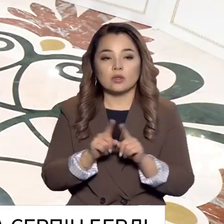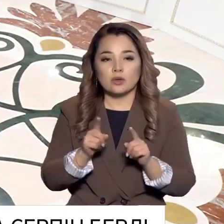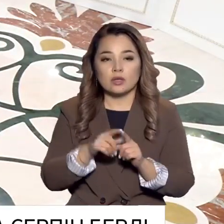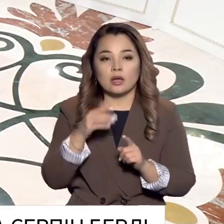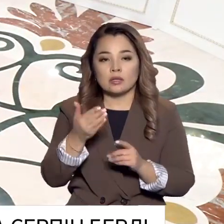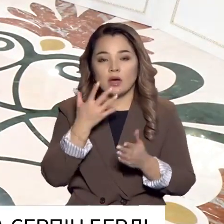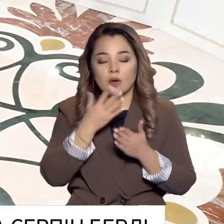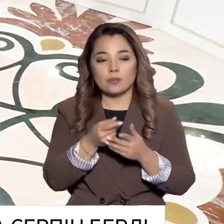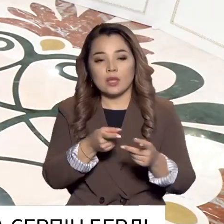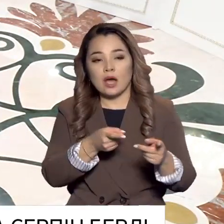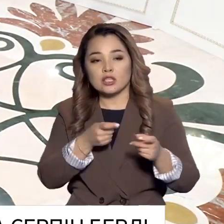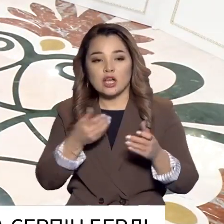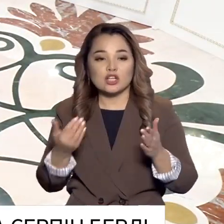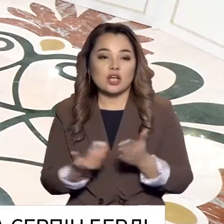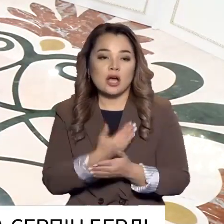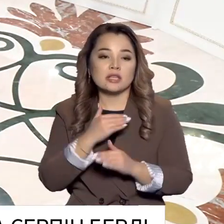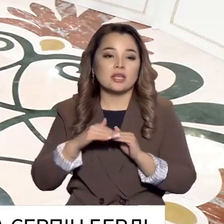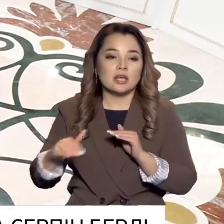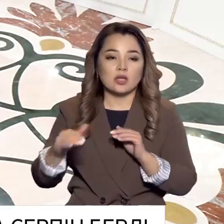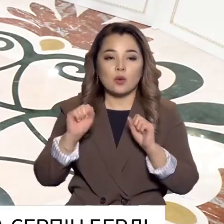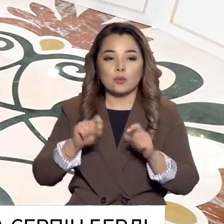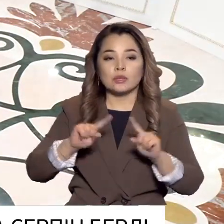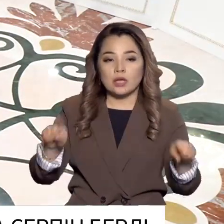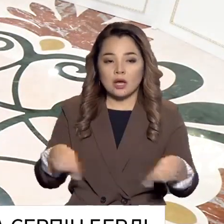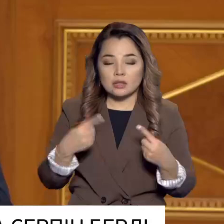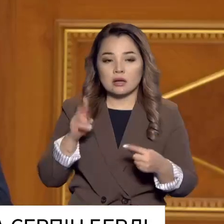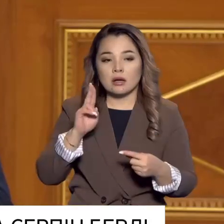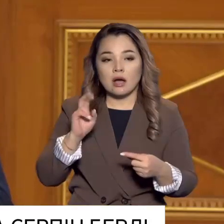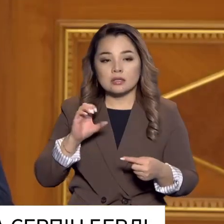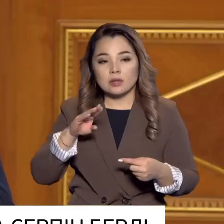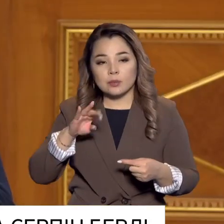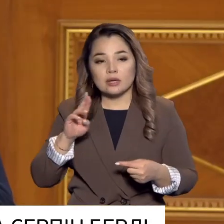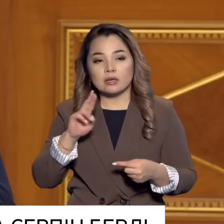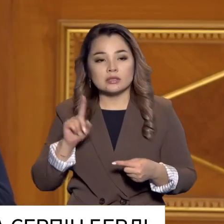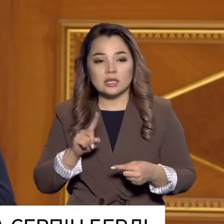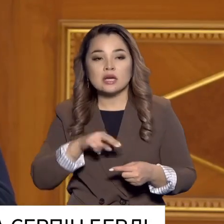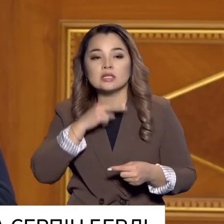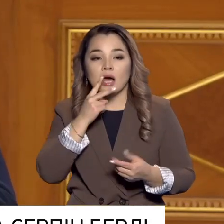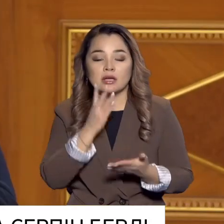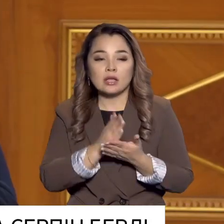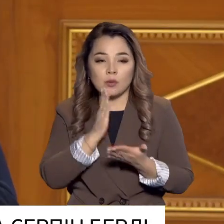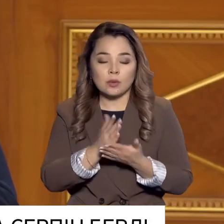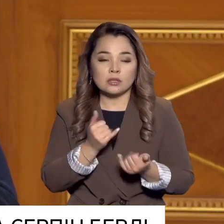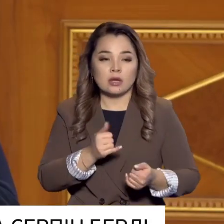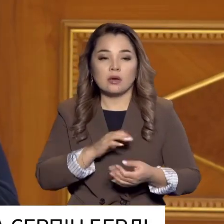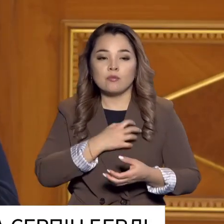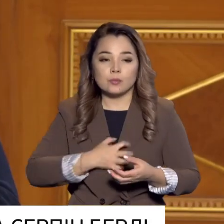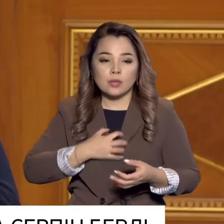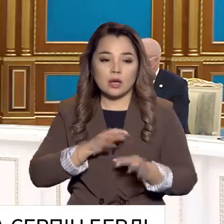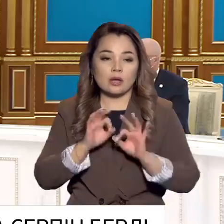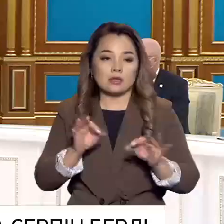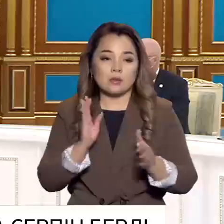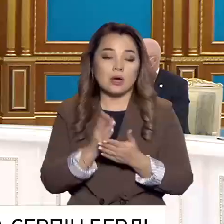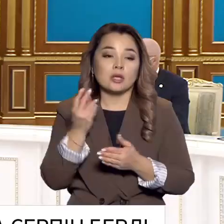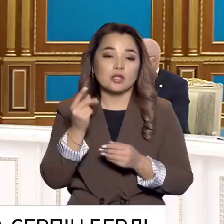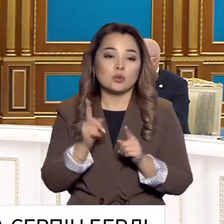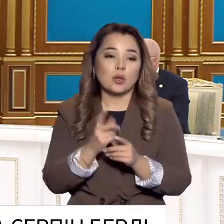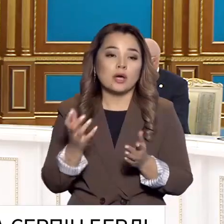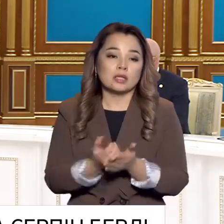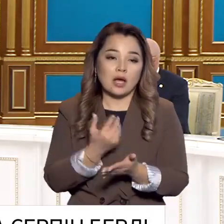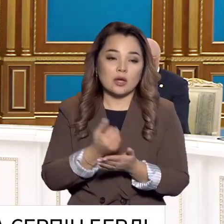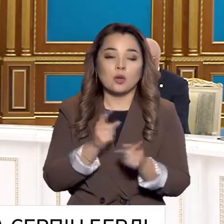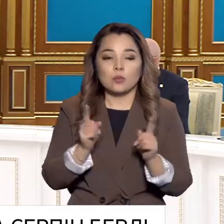инвестициялық тартымдылығын жаңа деңгейге көтер алған Каспий Кизеттің маңыздылығын атап өтті. елге капиталды одан әрі табысты тарту